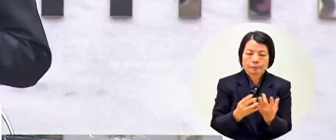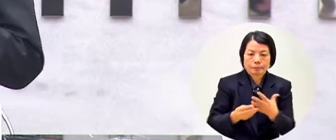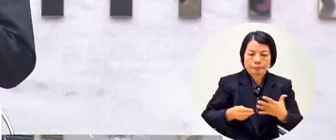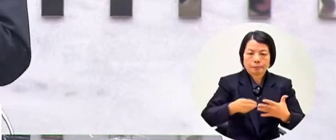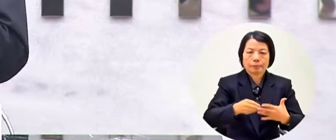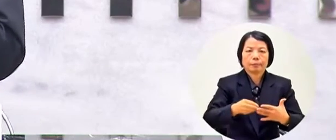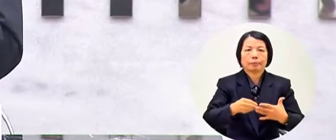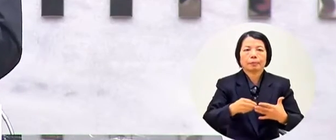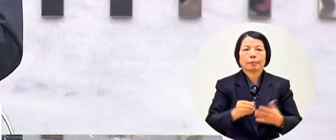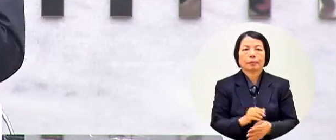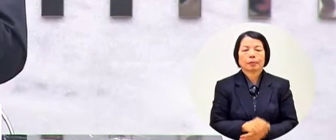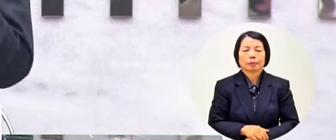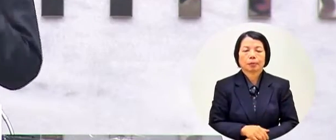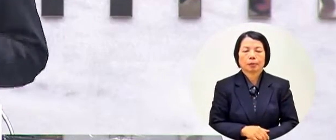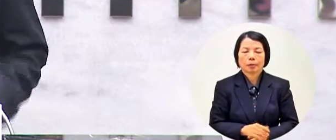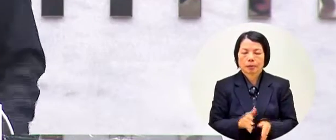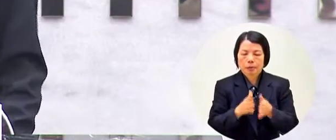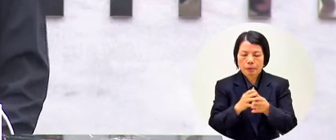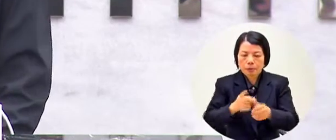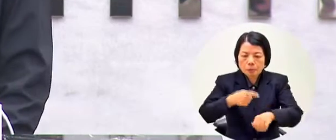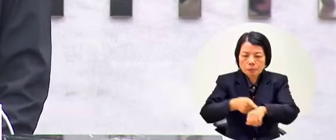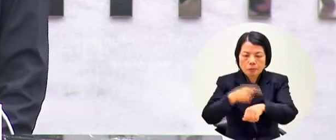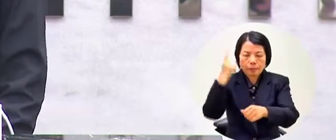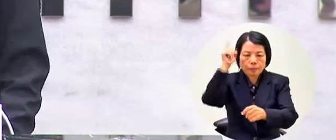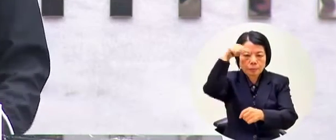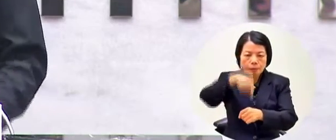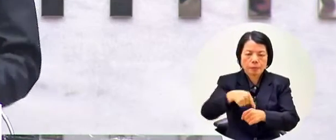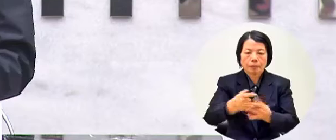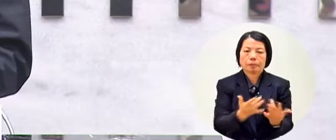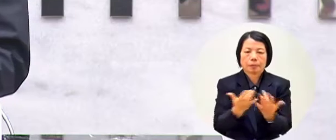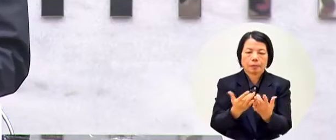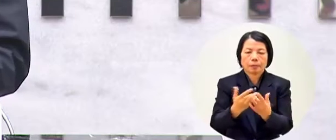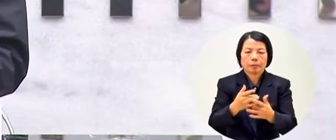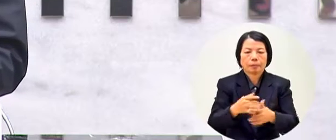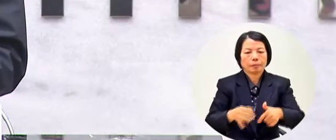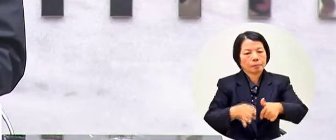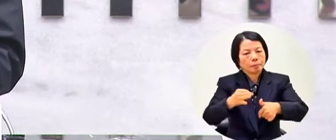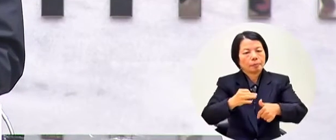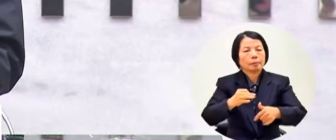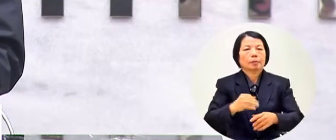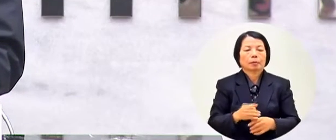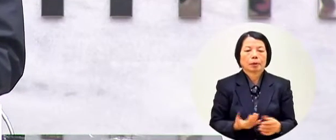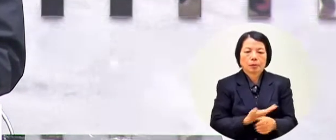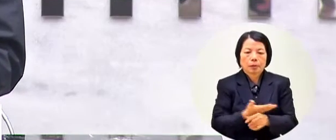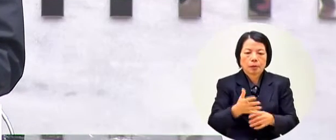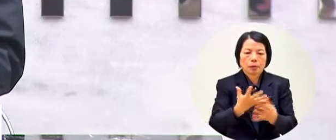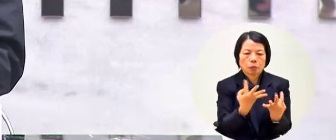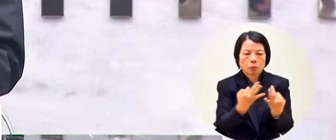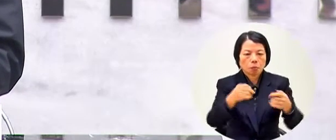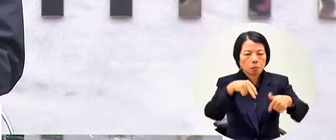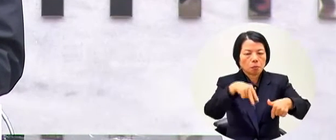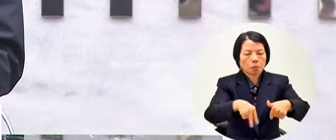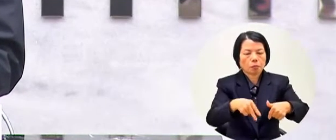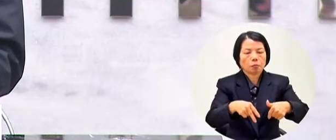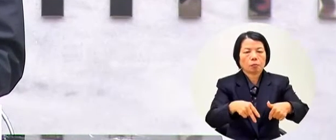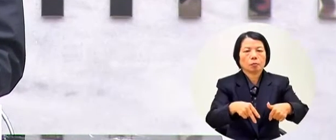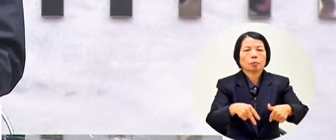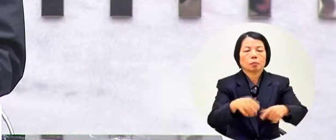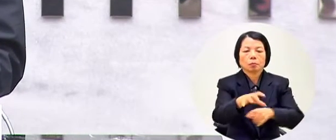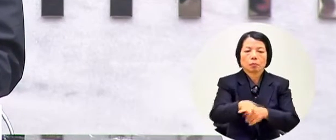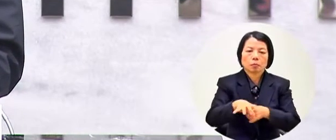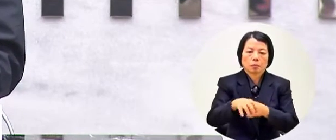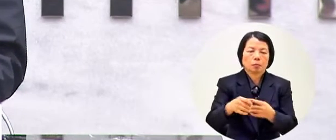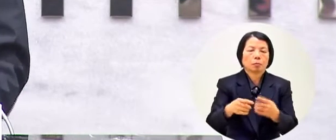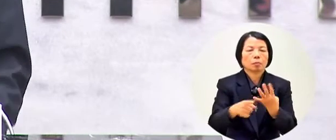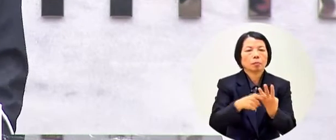将朝着传统产值的产业的高质化，扶植数位内容产业，推动体感科技产